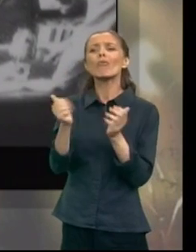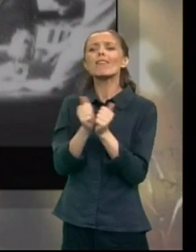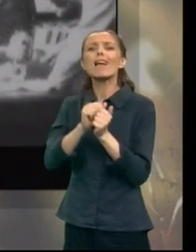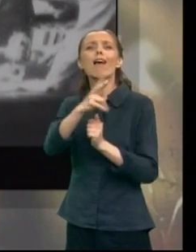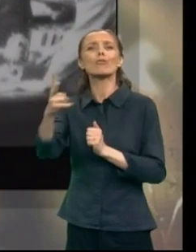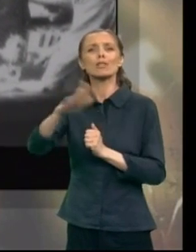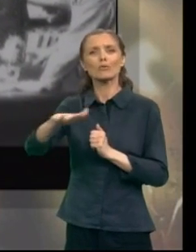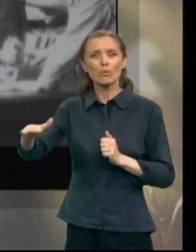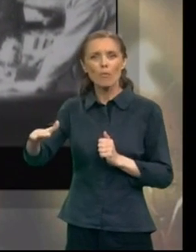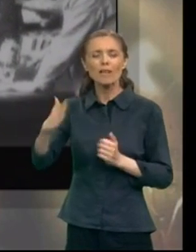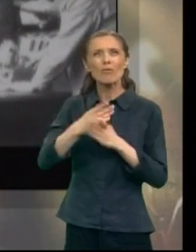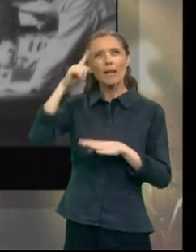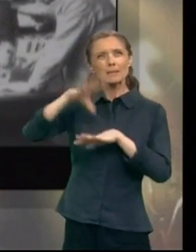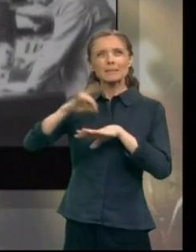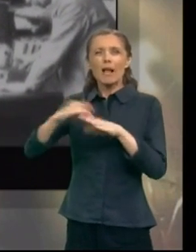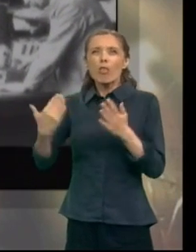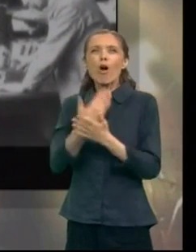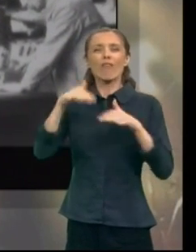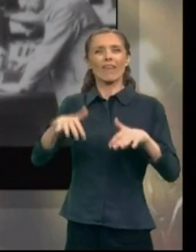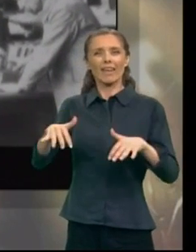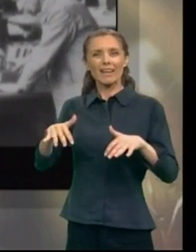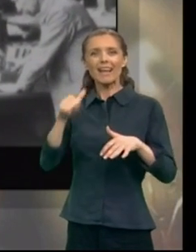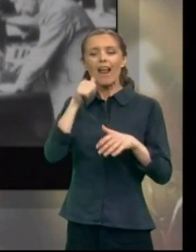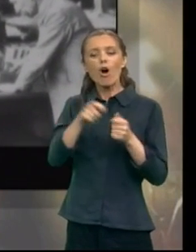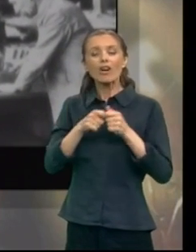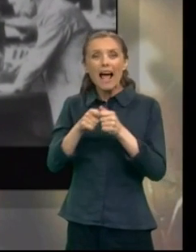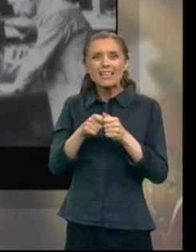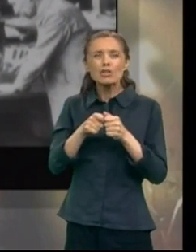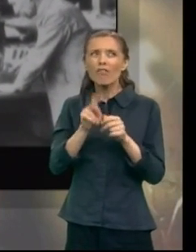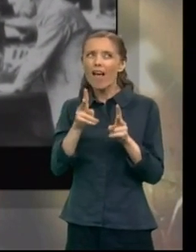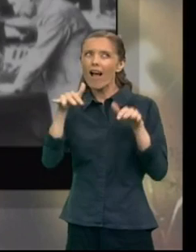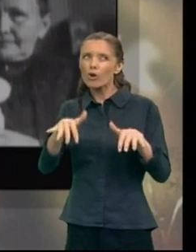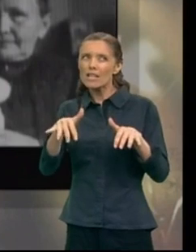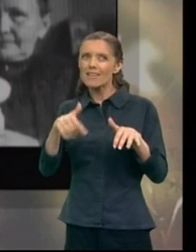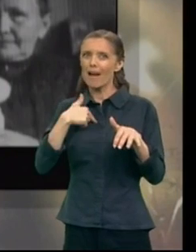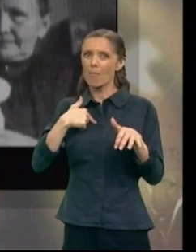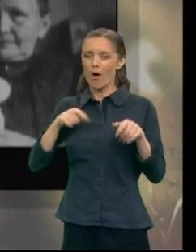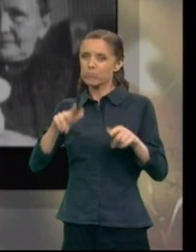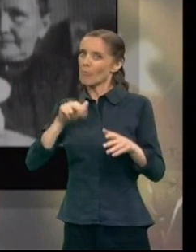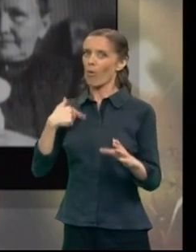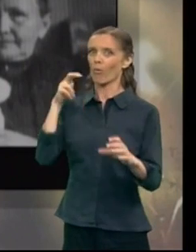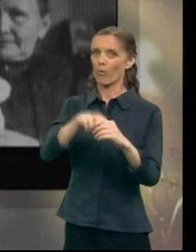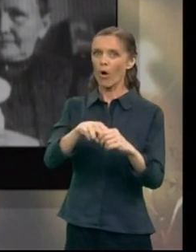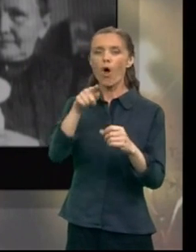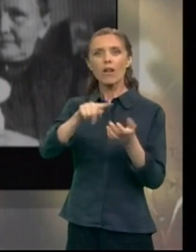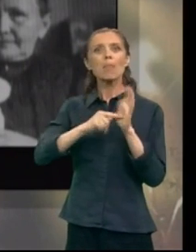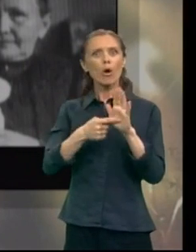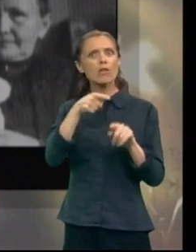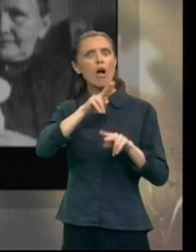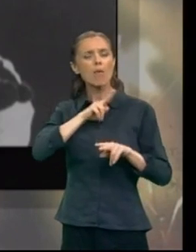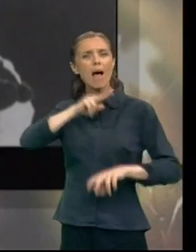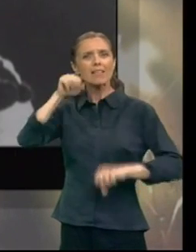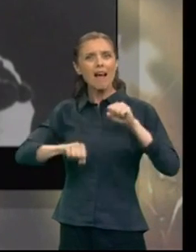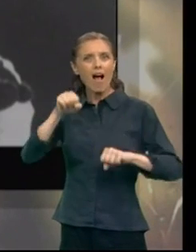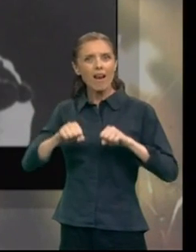moguće. Stalno je smišljala nove igre i organizovala ih tako da i ona može učestvovati. Tada se pokazao njen talenat koji će joj kasnije biti od